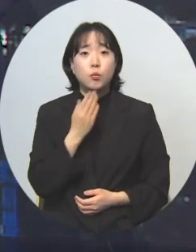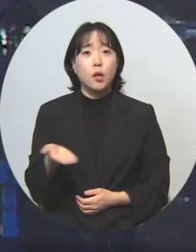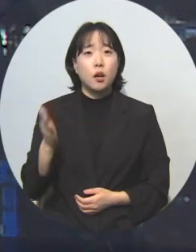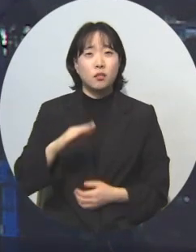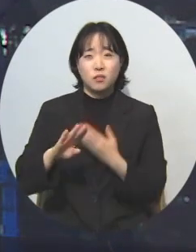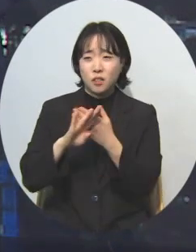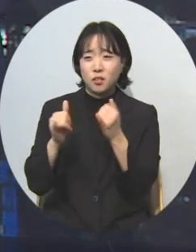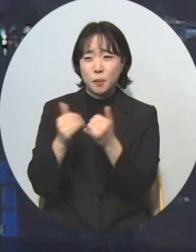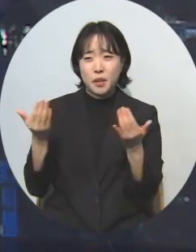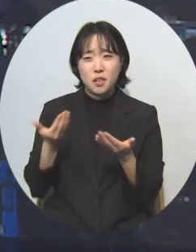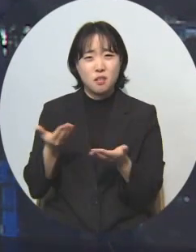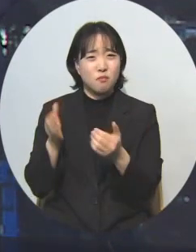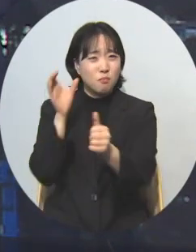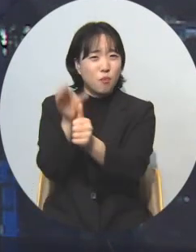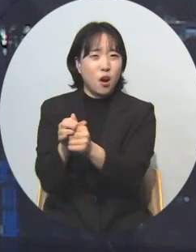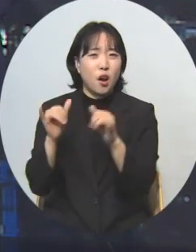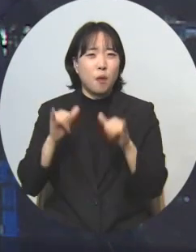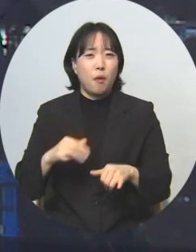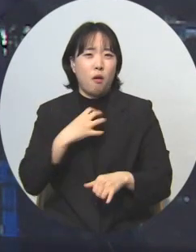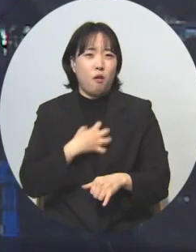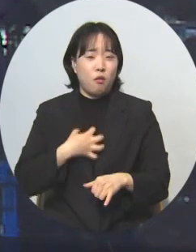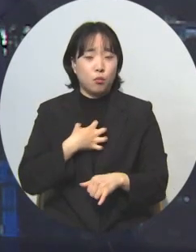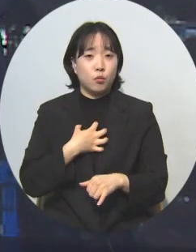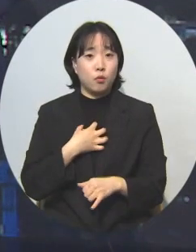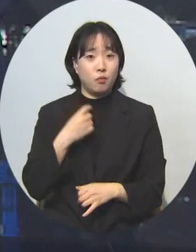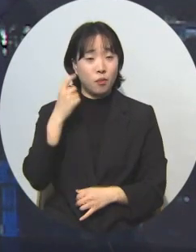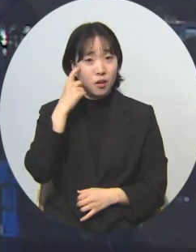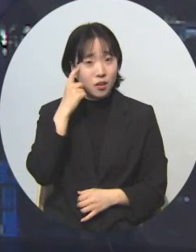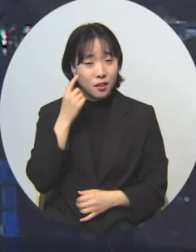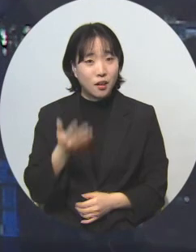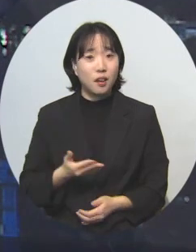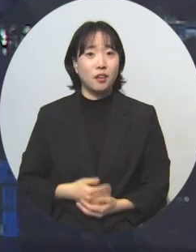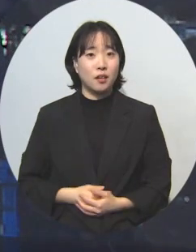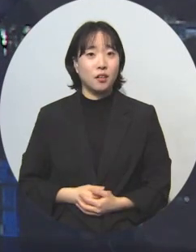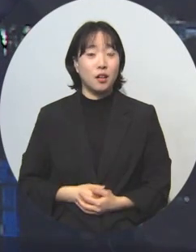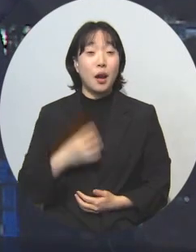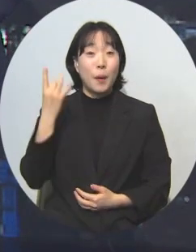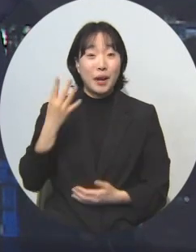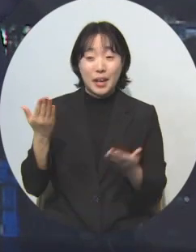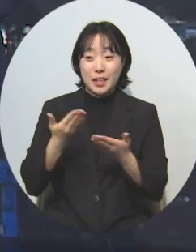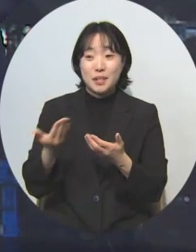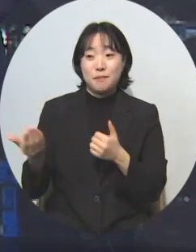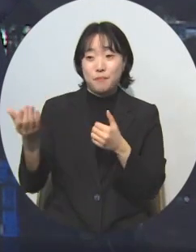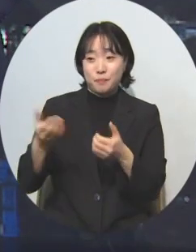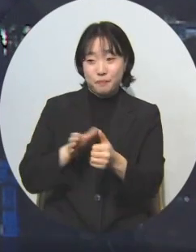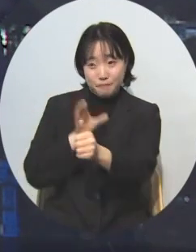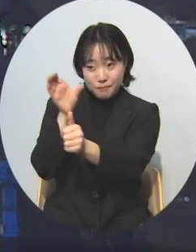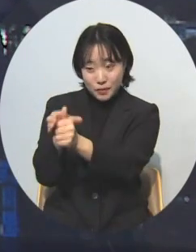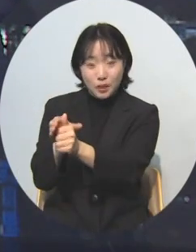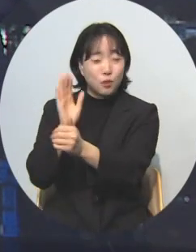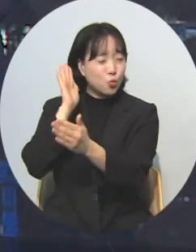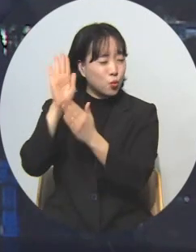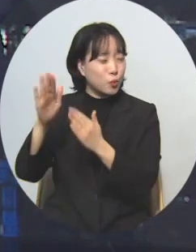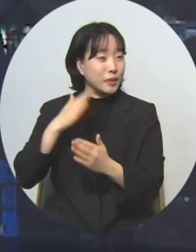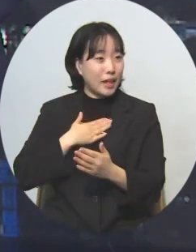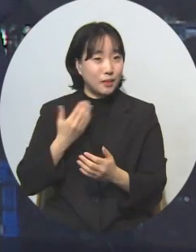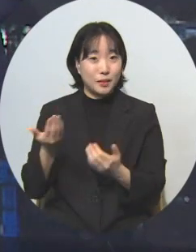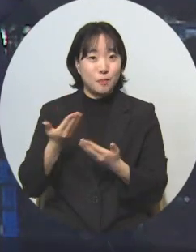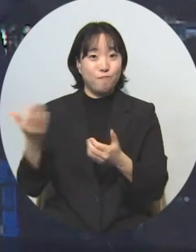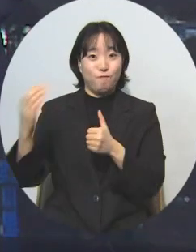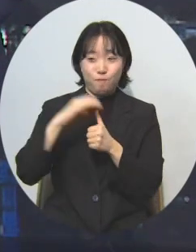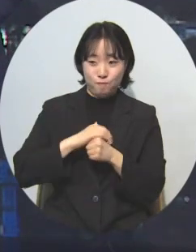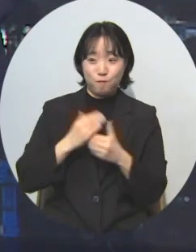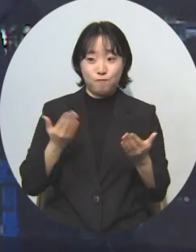이렇게 우려하는 이유는 뭘까요 원래 마시는 서로 주고받는 것인데 제도 시행 전에